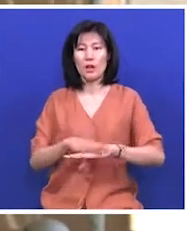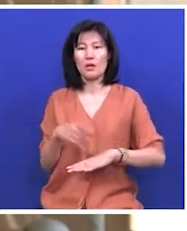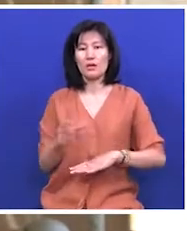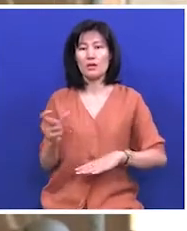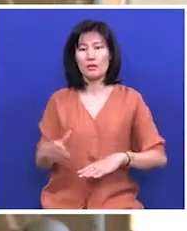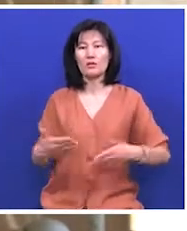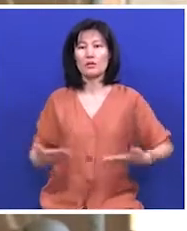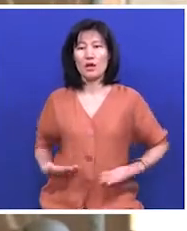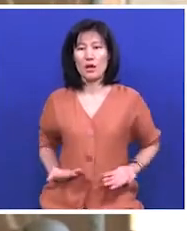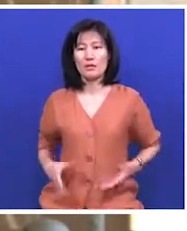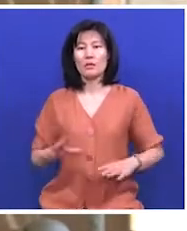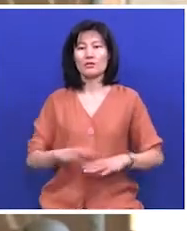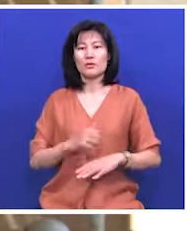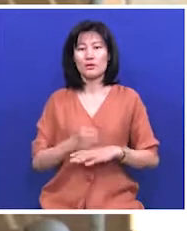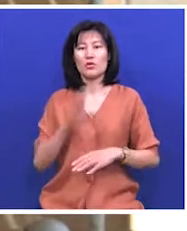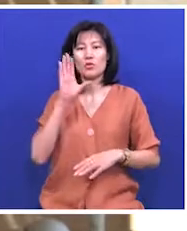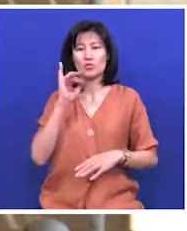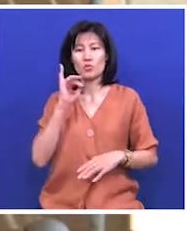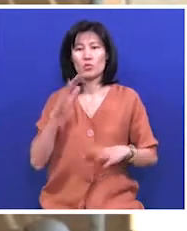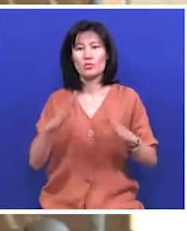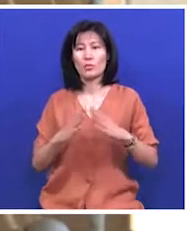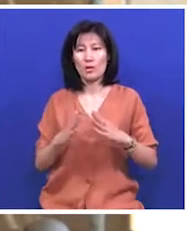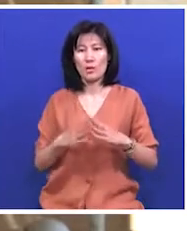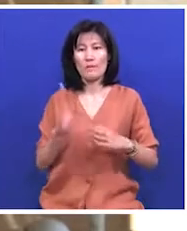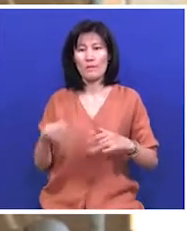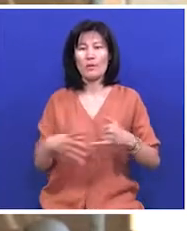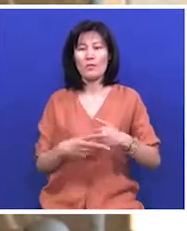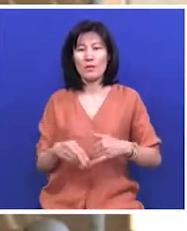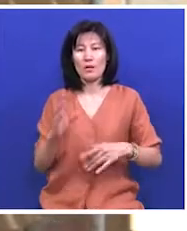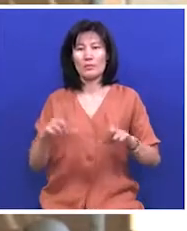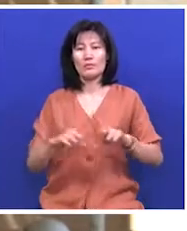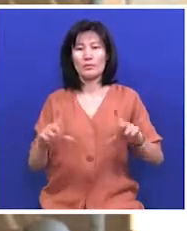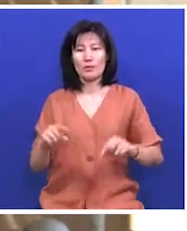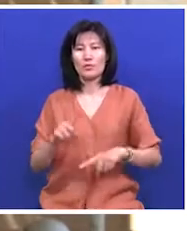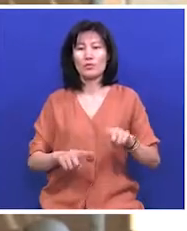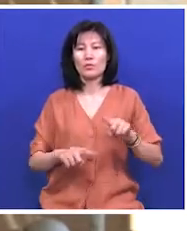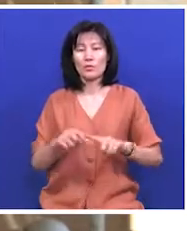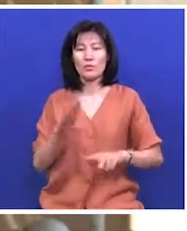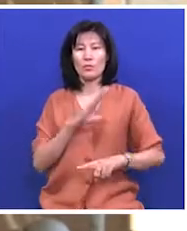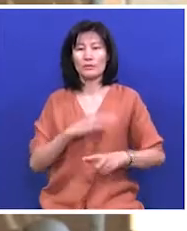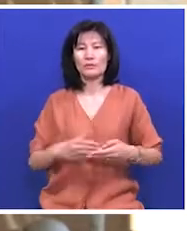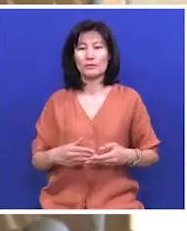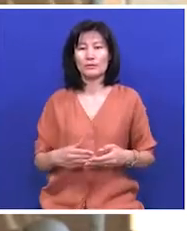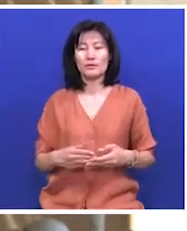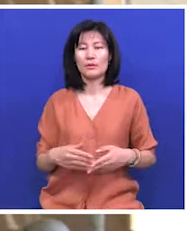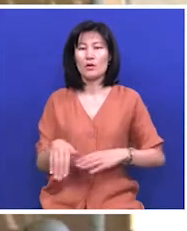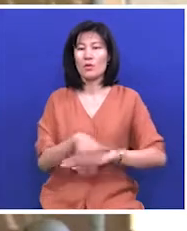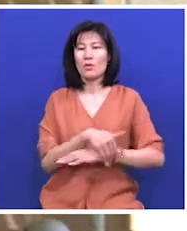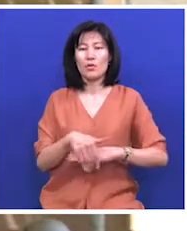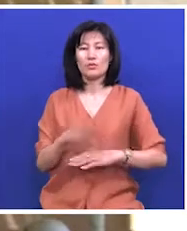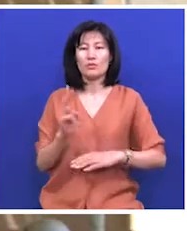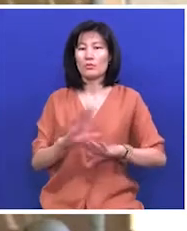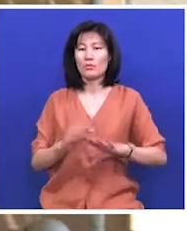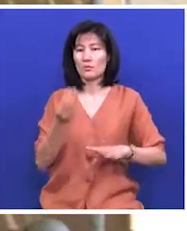халықтың бүкіл жағдайын бәрі жасал. Су үй басты, бәріне мектепке туысқандардың үйіне болды. Ешкім